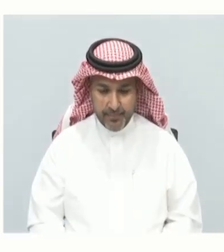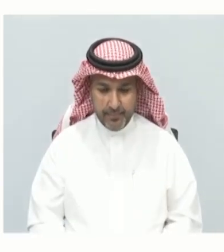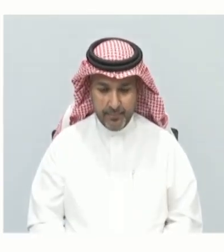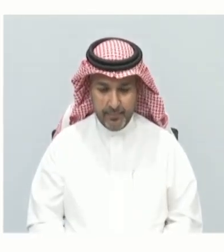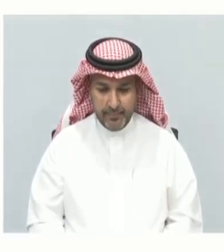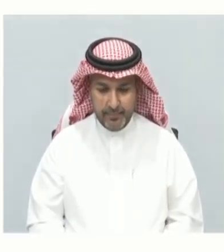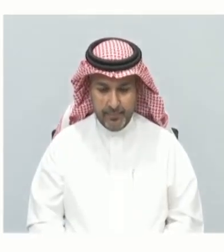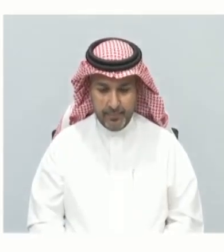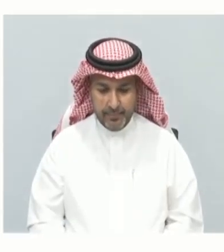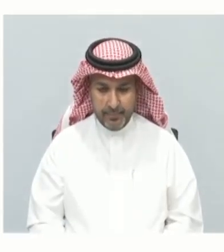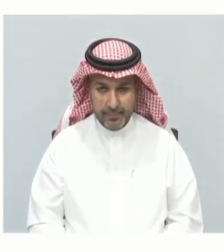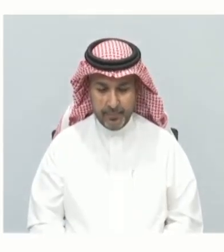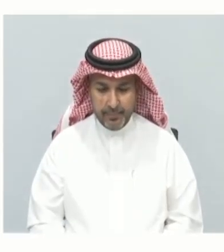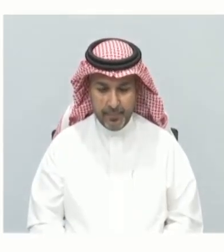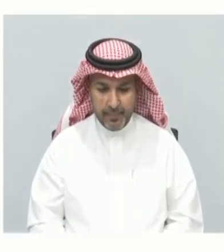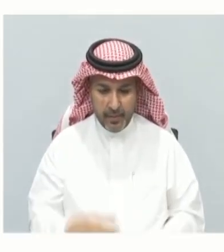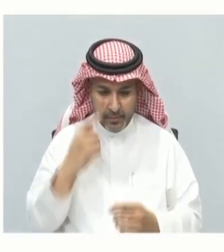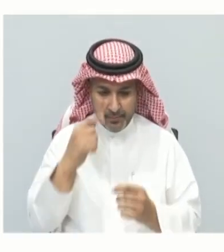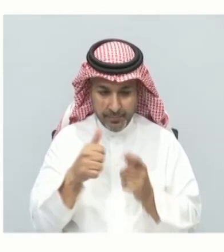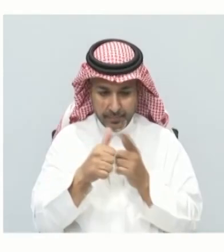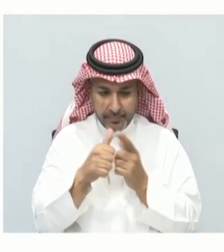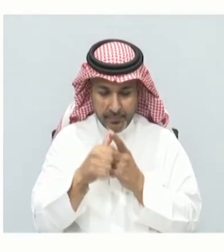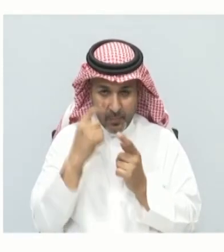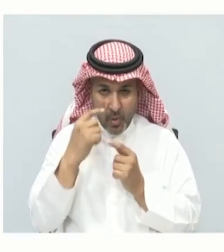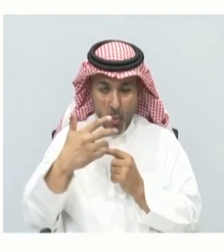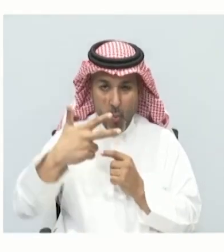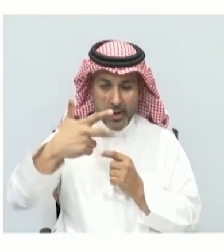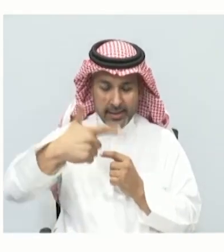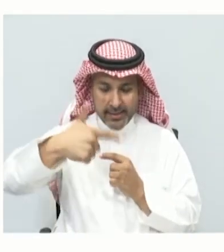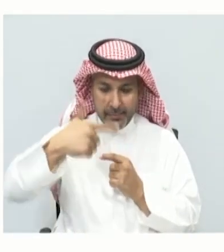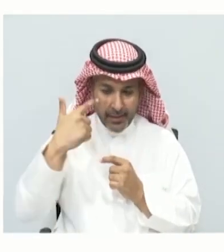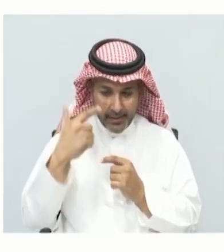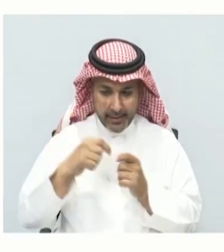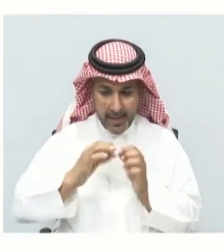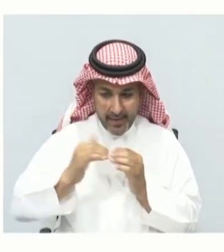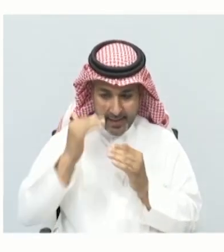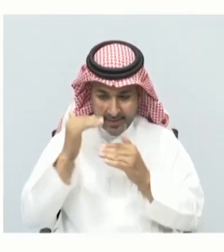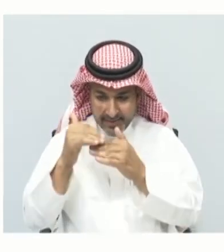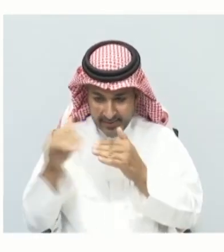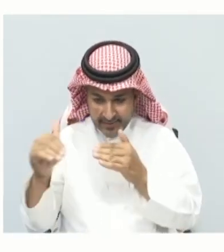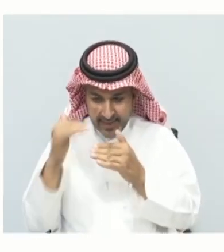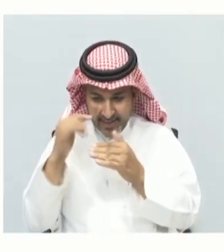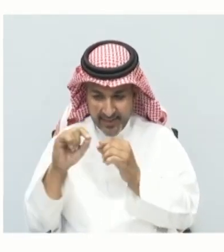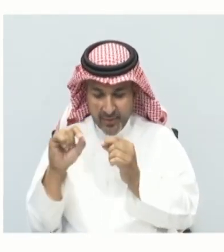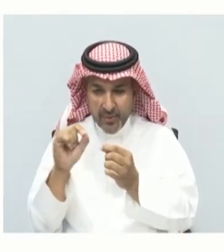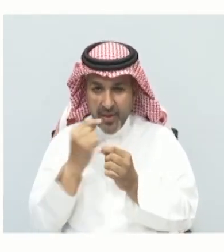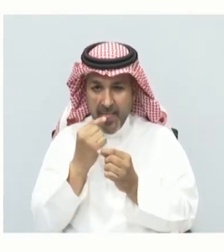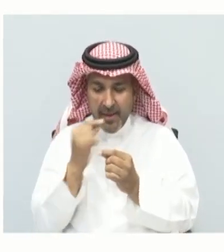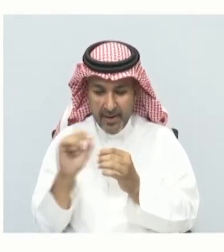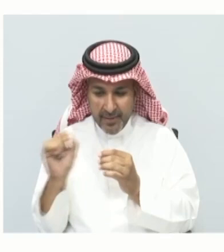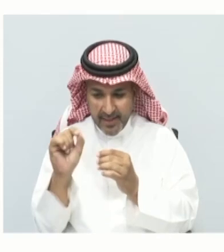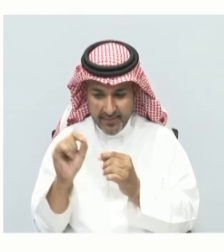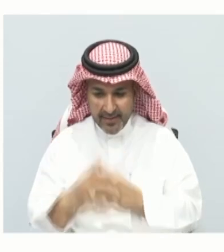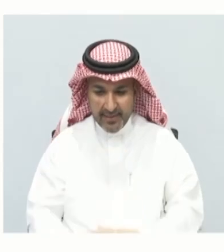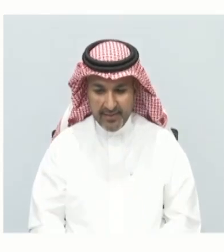وضعت مؤشر عند ال0 حتى بالضبط اضع السياره عند ال 70 نحدد نقطه الانطلاق على بعد 70 هذه